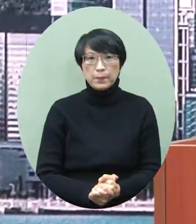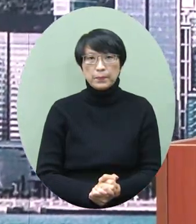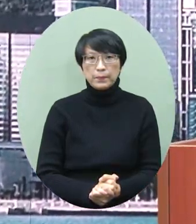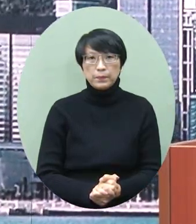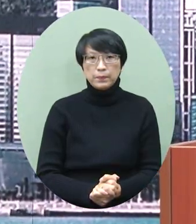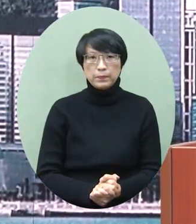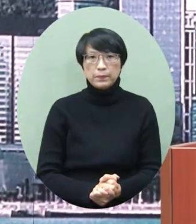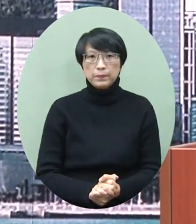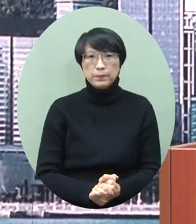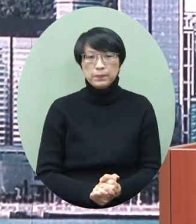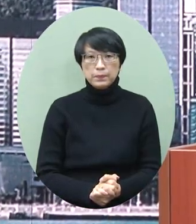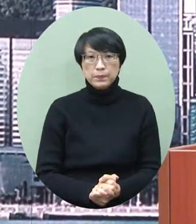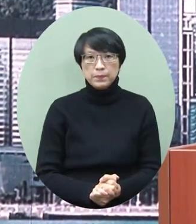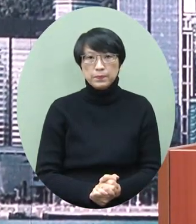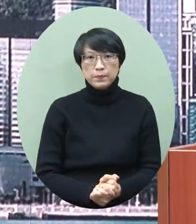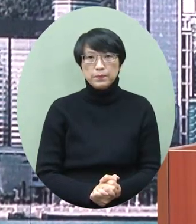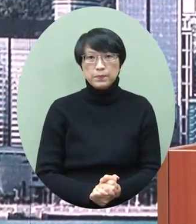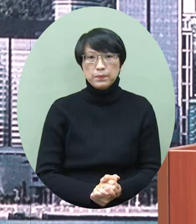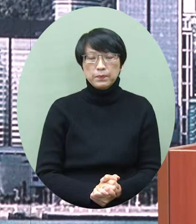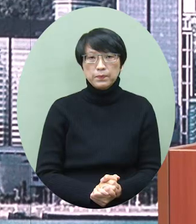好，我答多一條啊。 係啊。